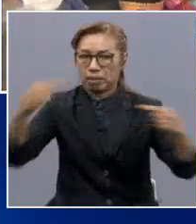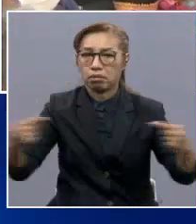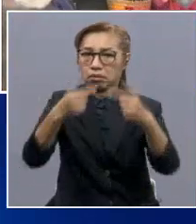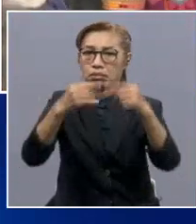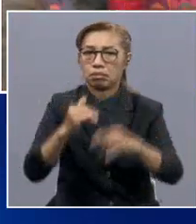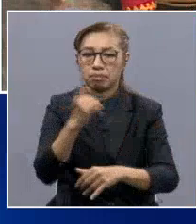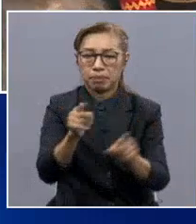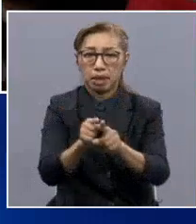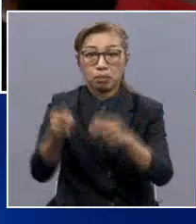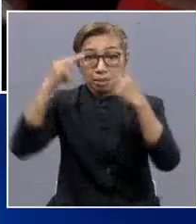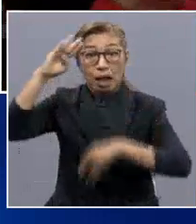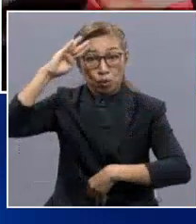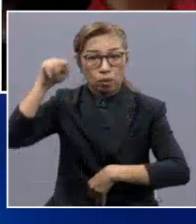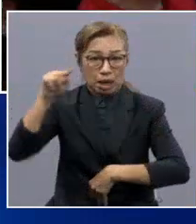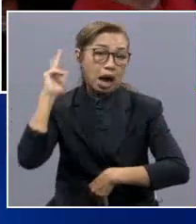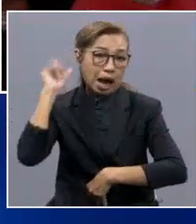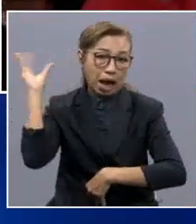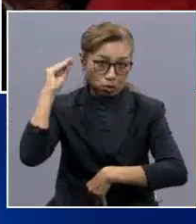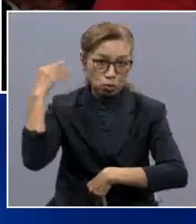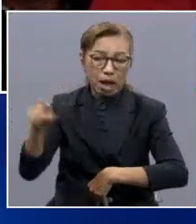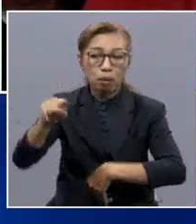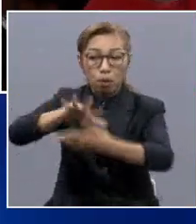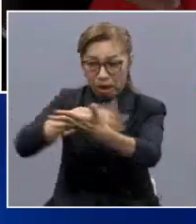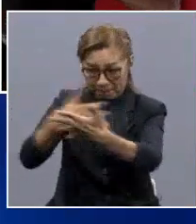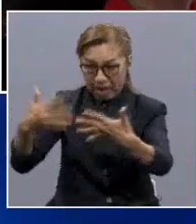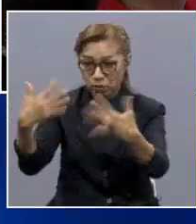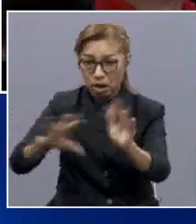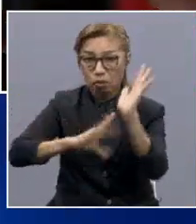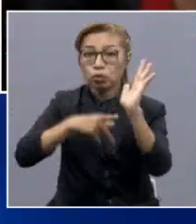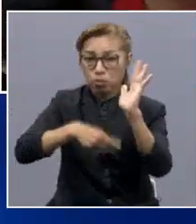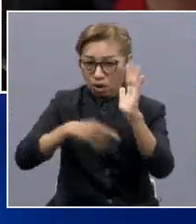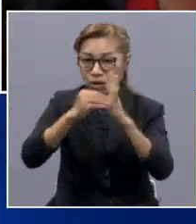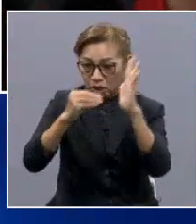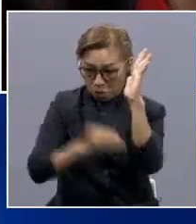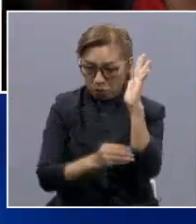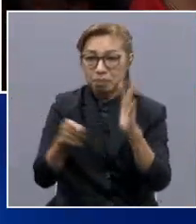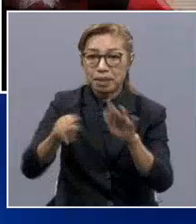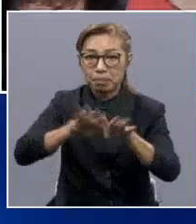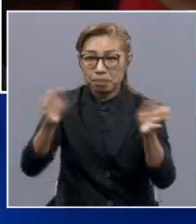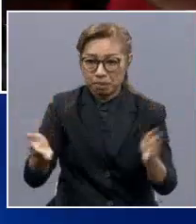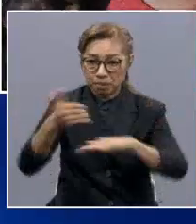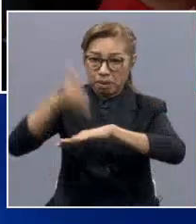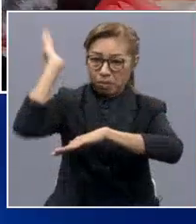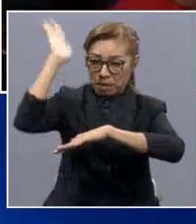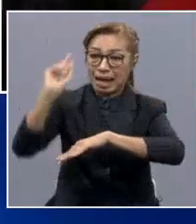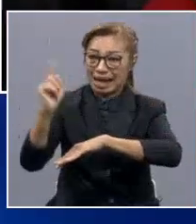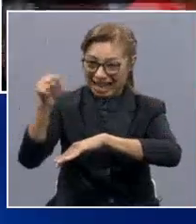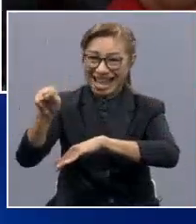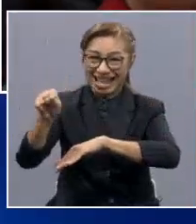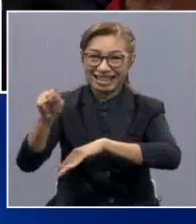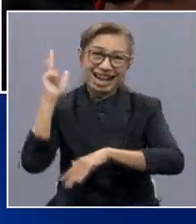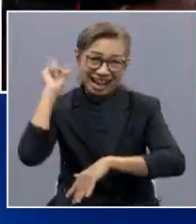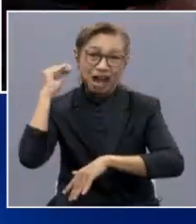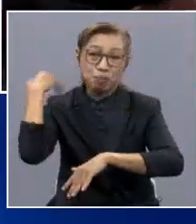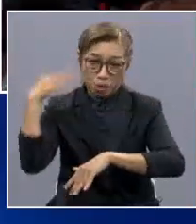ออ คือนายกเนี่ยมีข่าวมาก่อนหน้านี้แล้วว่าจะไปปราศัยใหญ่ที่ชุมพรแล้วเป็นการขึ้นเวทีปราศัยครั้งแรกแต่ตัวของบิ๊กป้อมเนี่ย